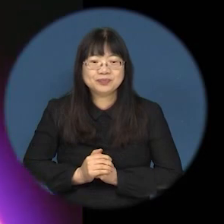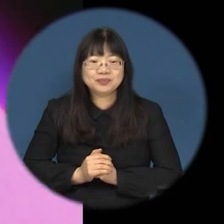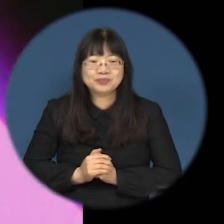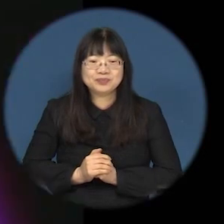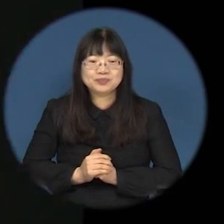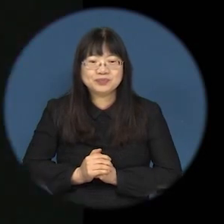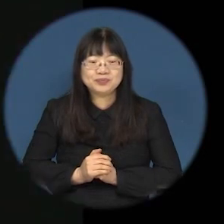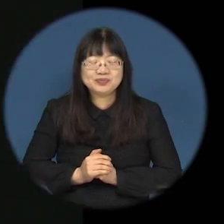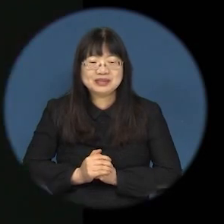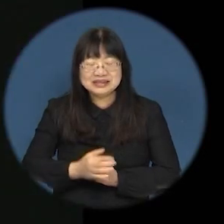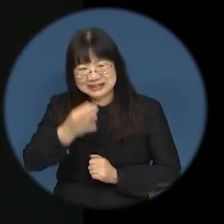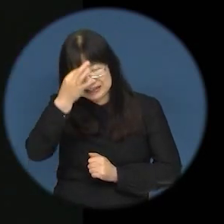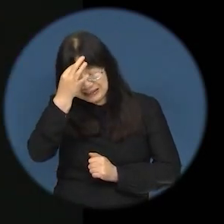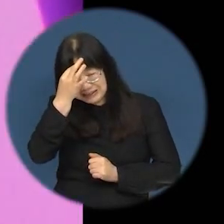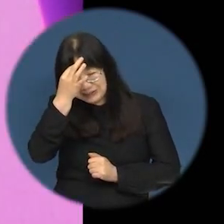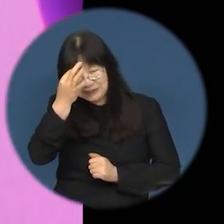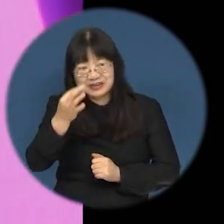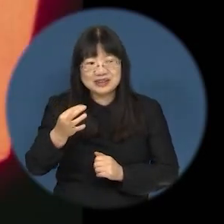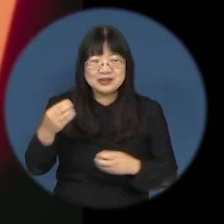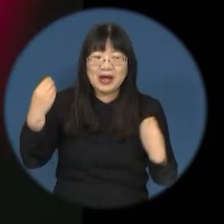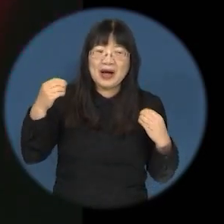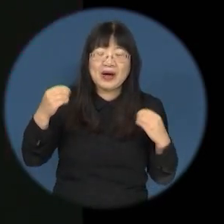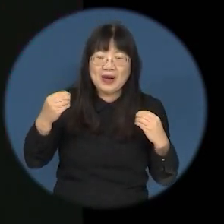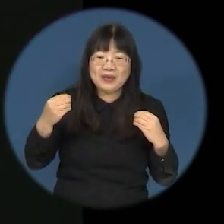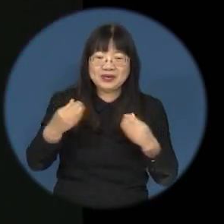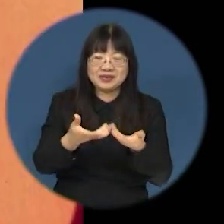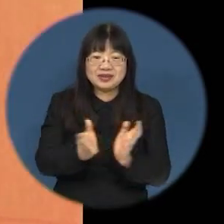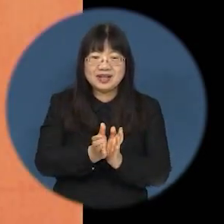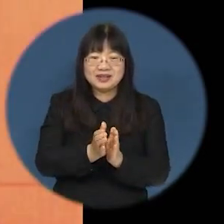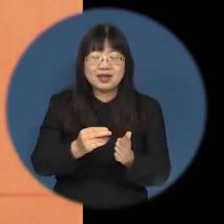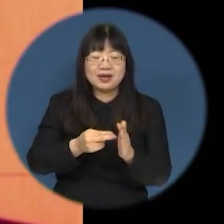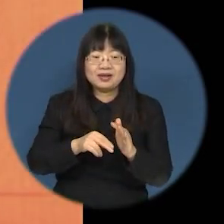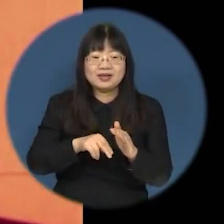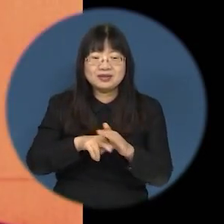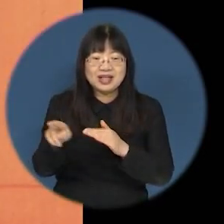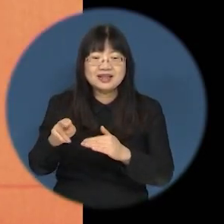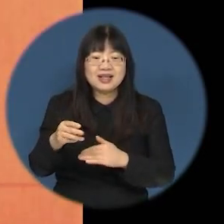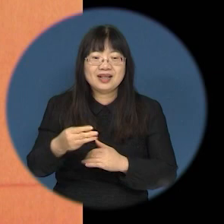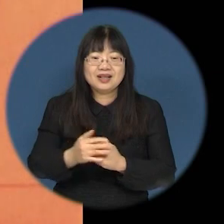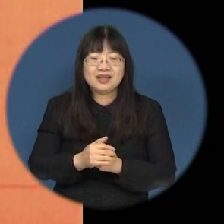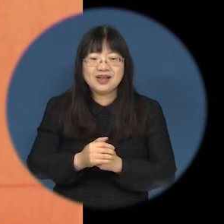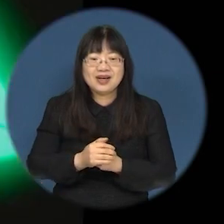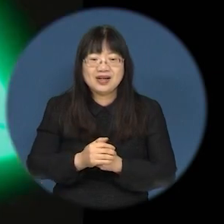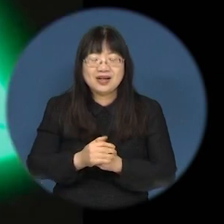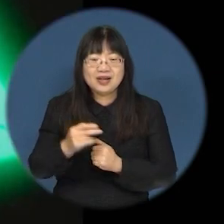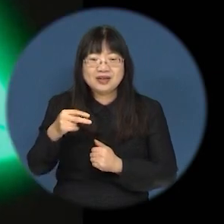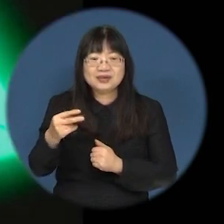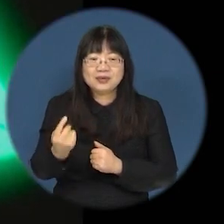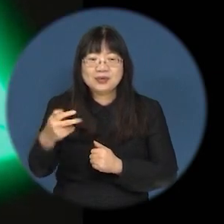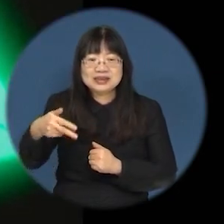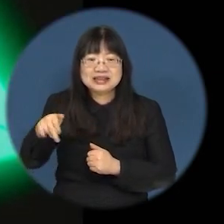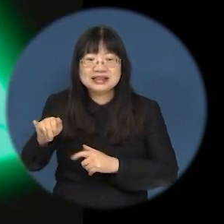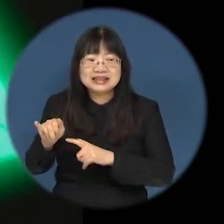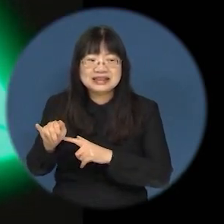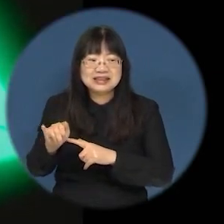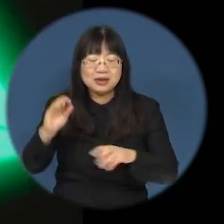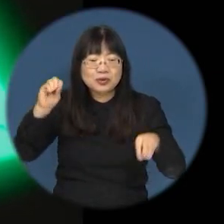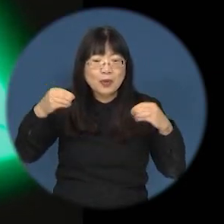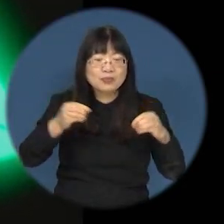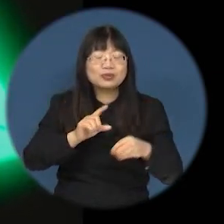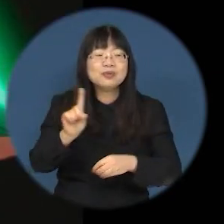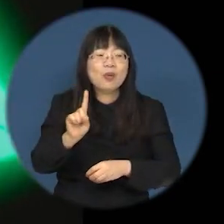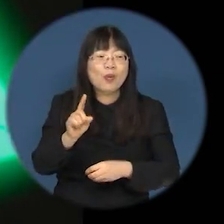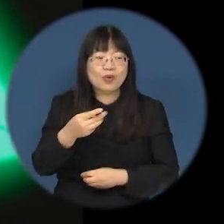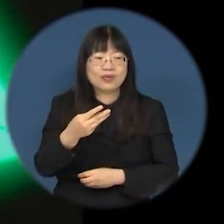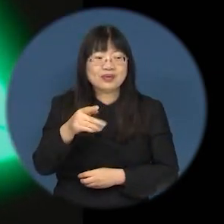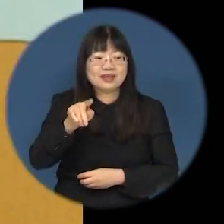서커스 단에서 탈출한 또치라고 하는 이제 또 여자 캐릭터가 있어요. 서커스는 타조인가요? 예, 타조죠. 타조죠.